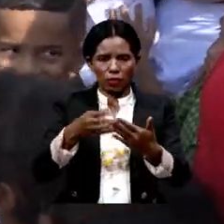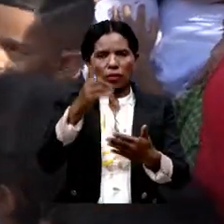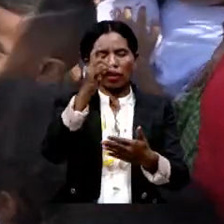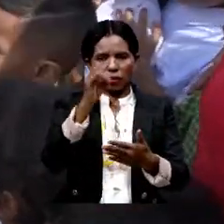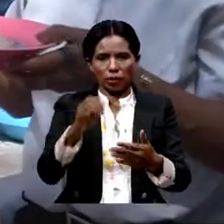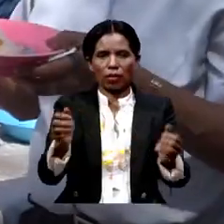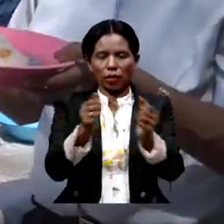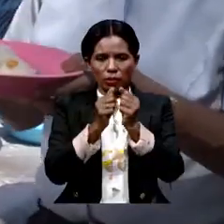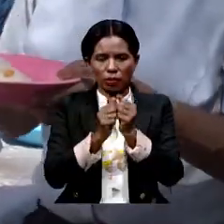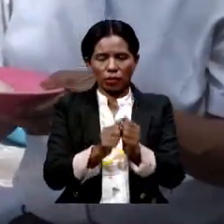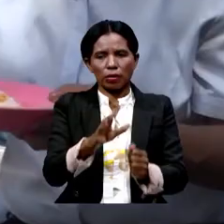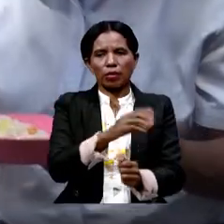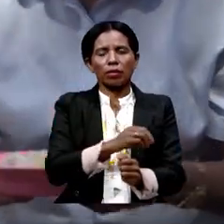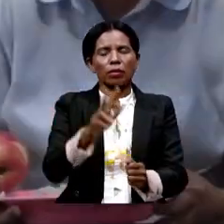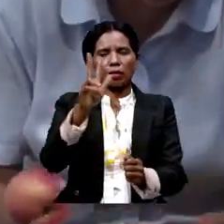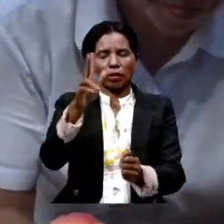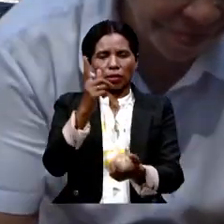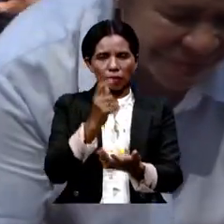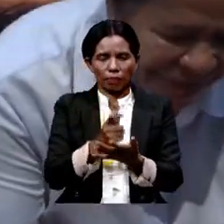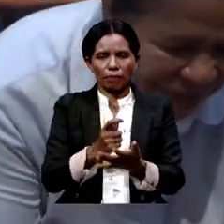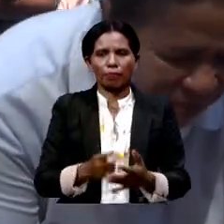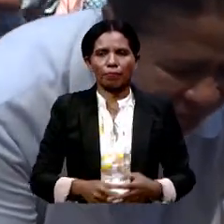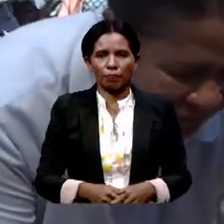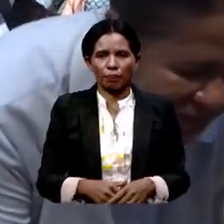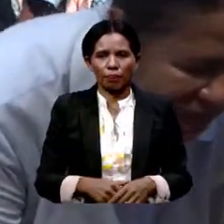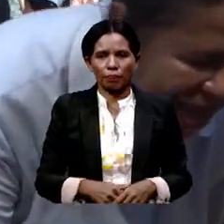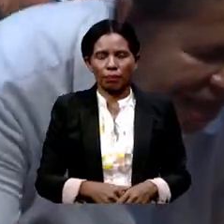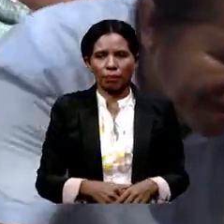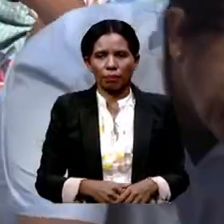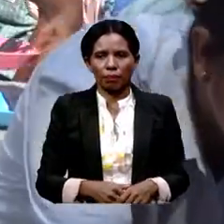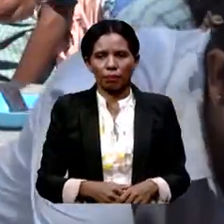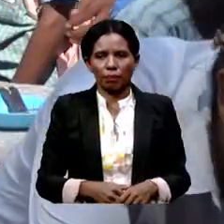dili hamutuk to kontolu resin. Emerenciana Martins, Lamberto da Silva, GMN.